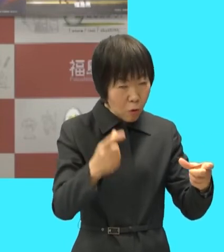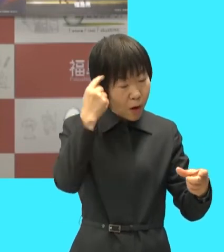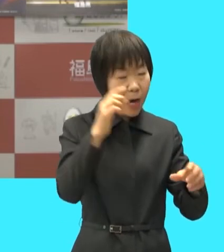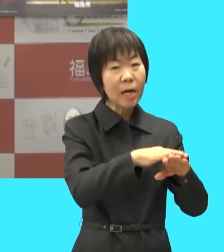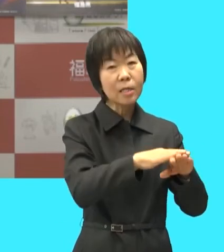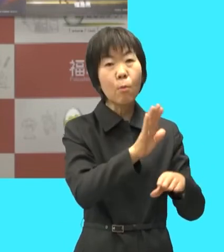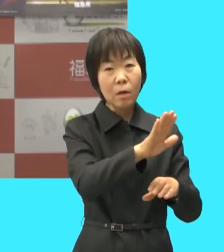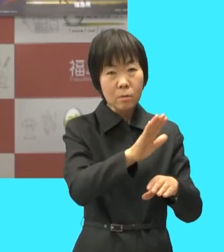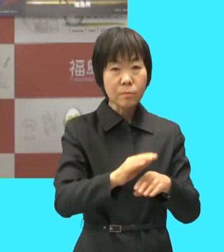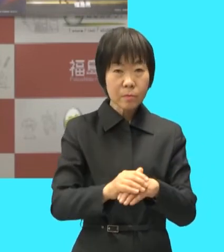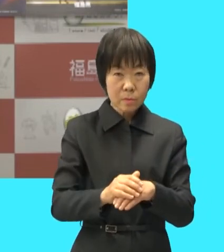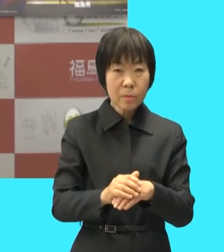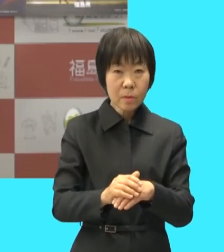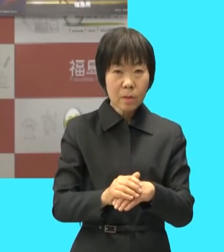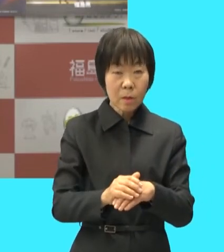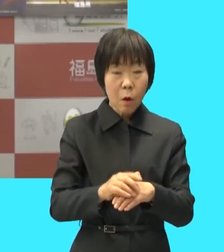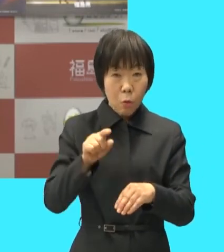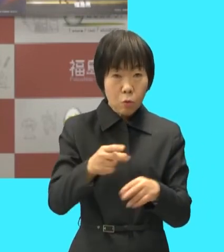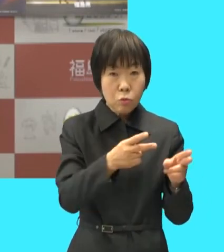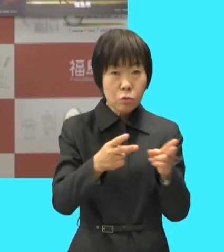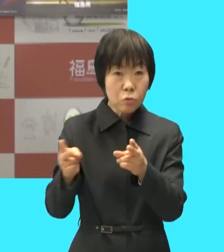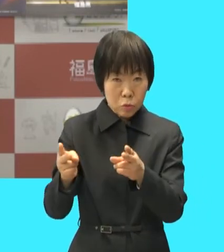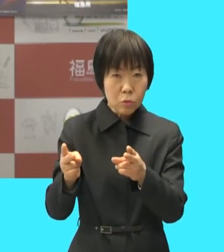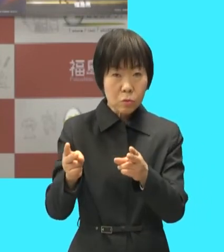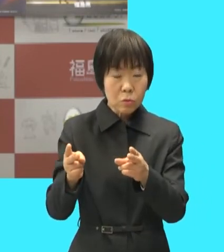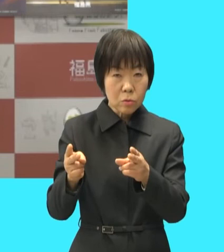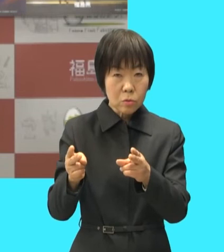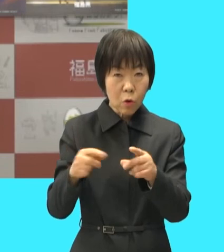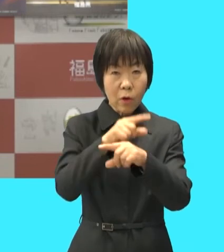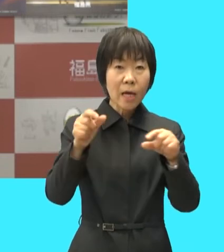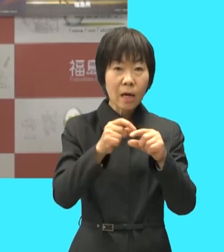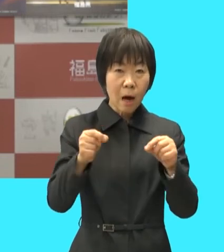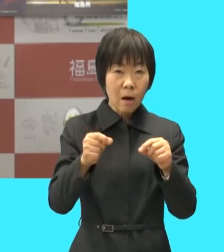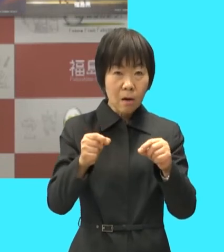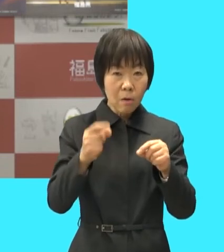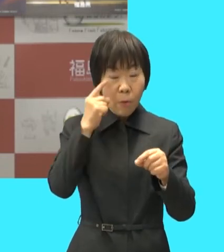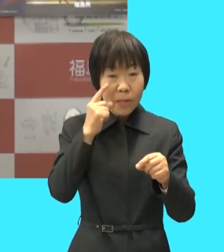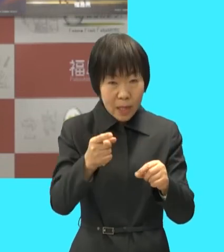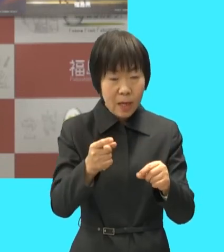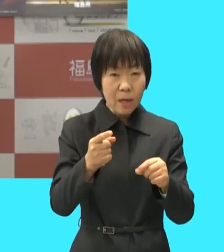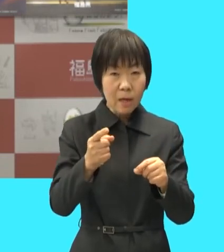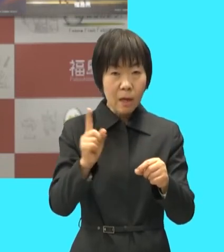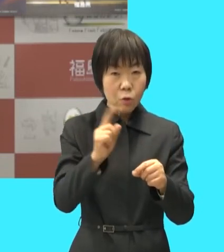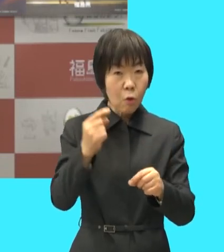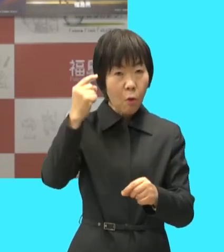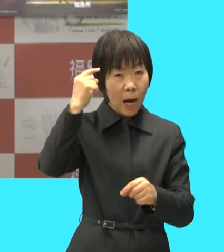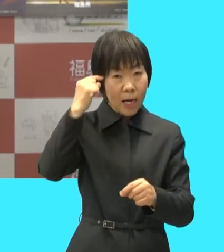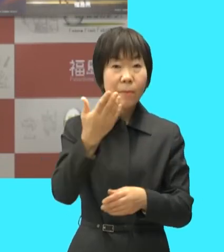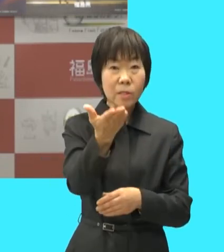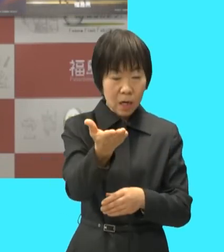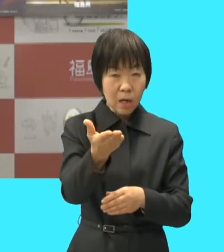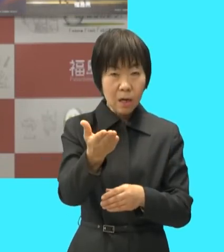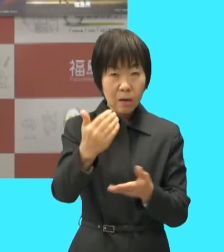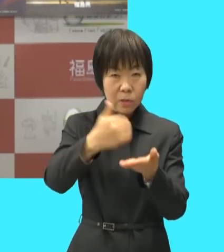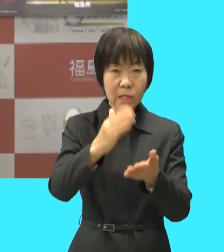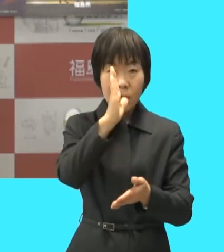思うんですが、このニュース県内重大ニュースの結果を受け止めについて、知事どのように捉えていらっしゃるのか